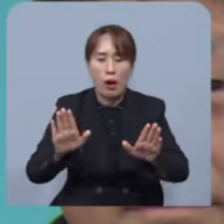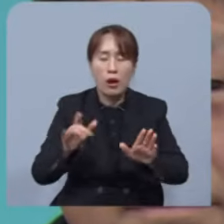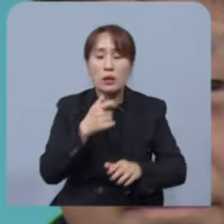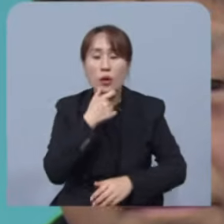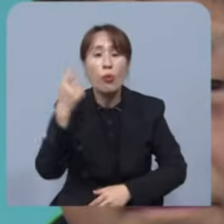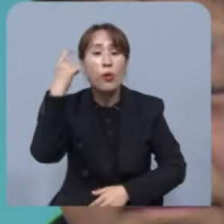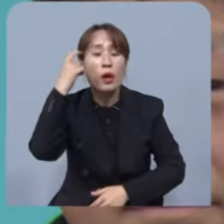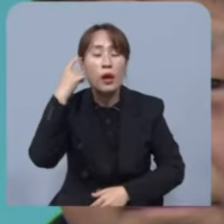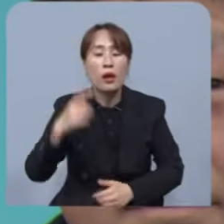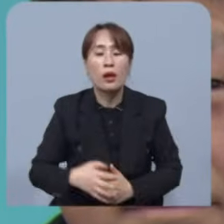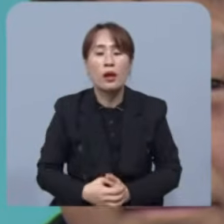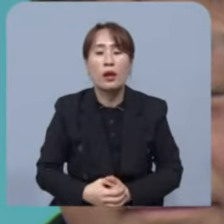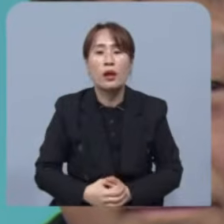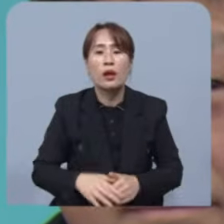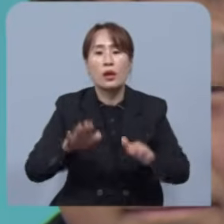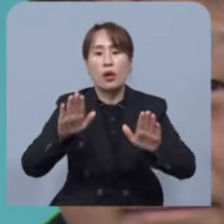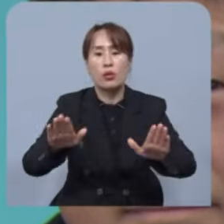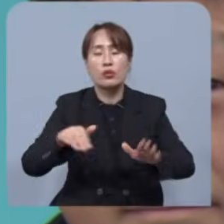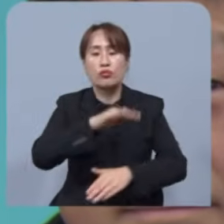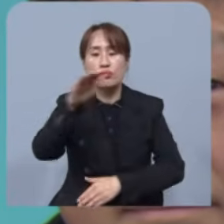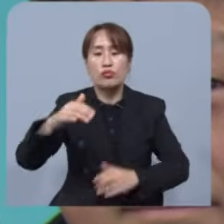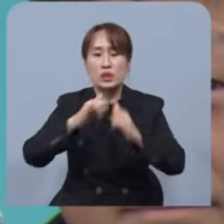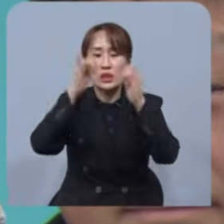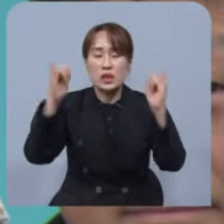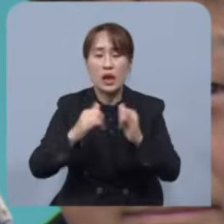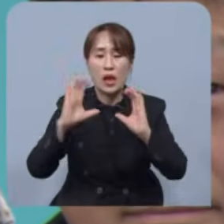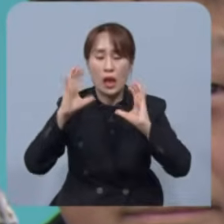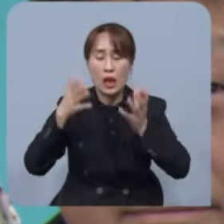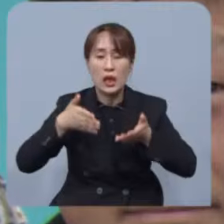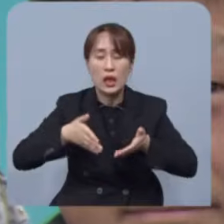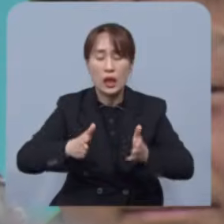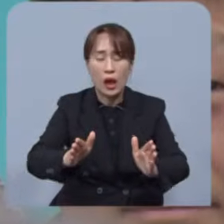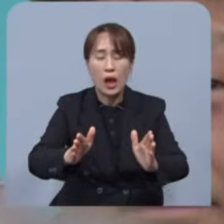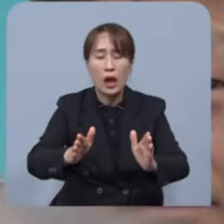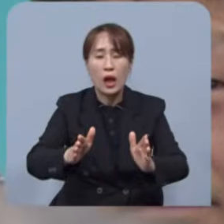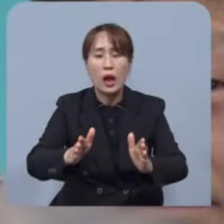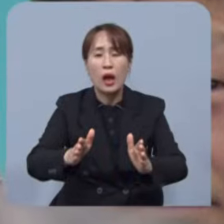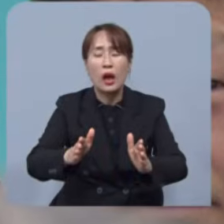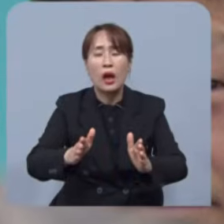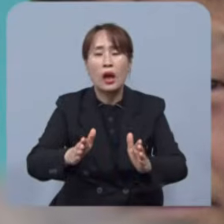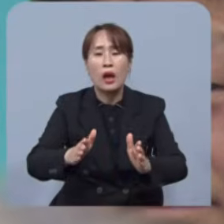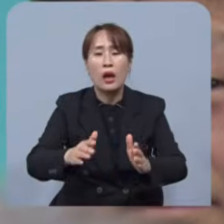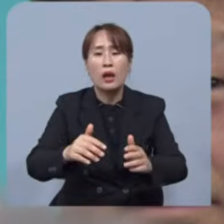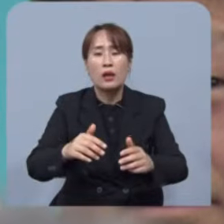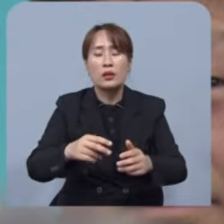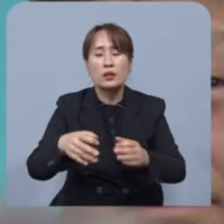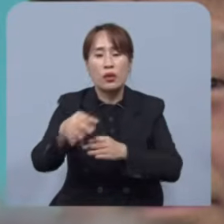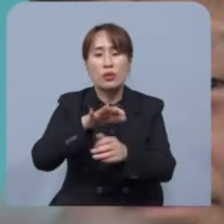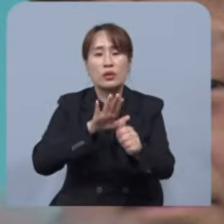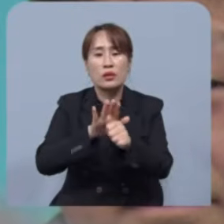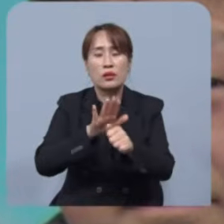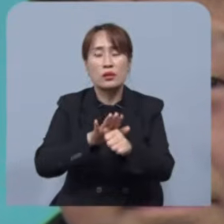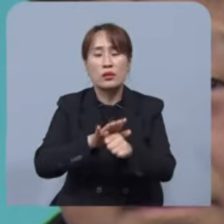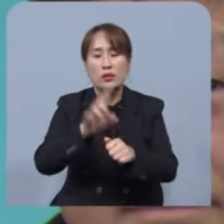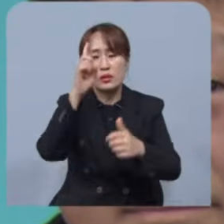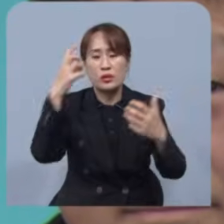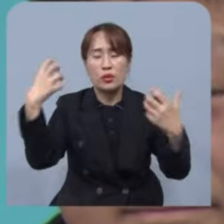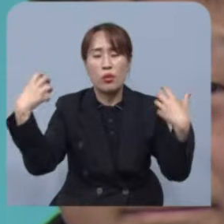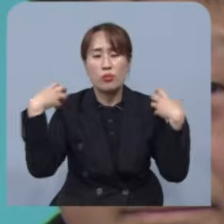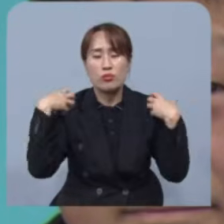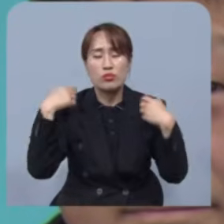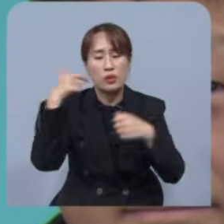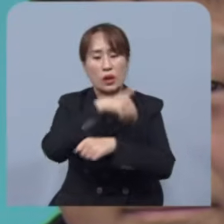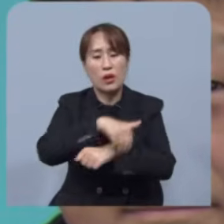왜 그럴까요? 현재 우리 사회의 저출생 정책은 경제적 지원 중심의 지자체나 정부의